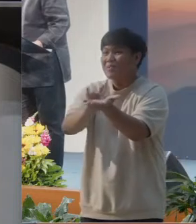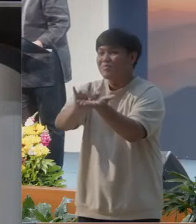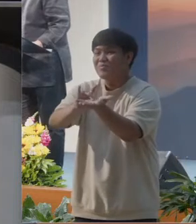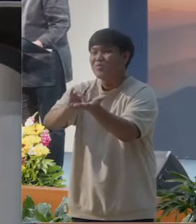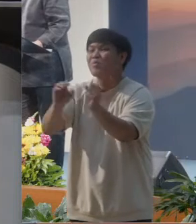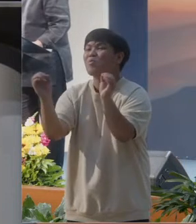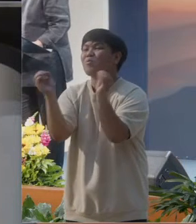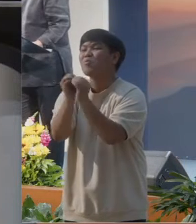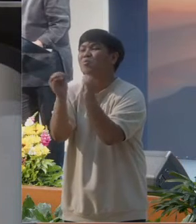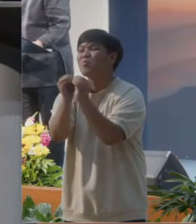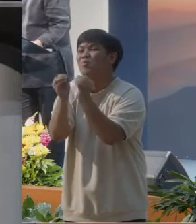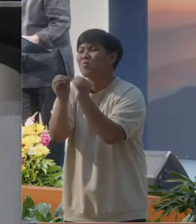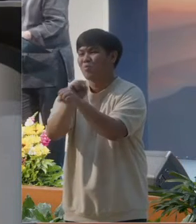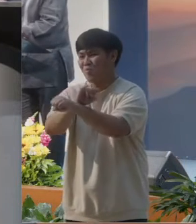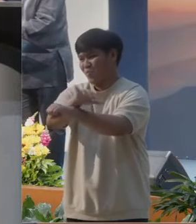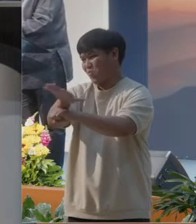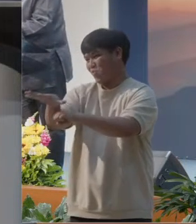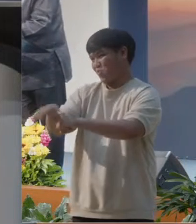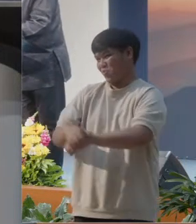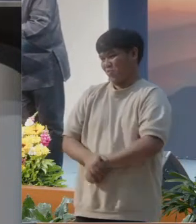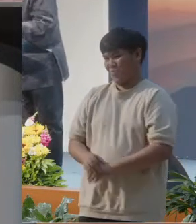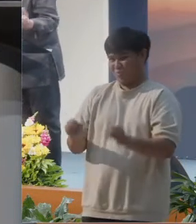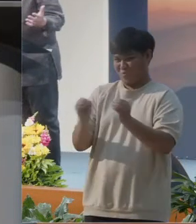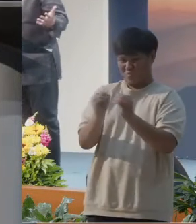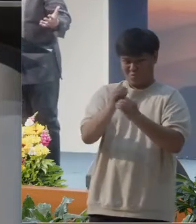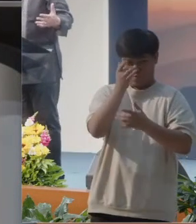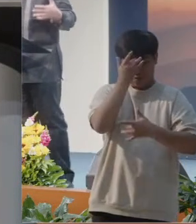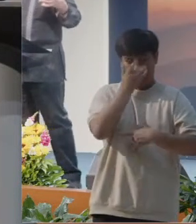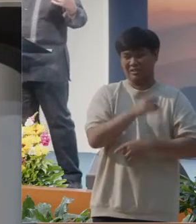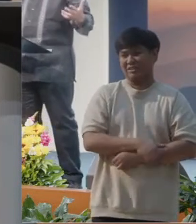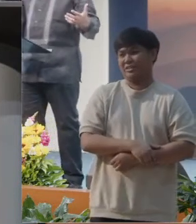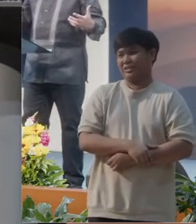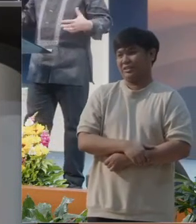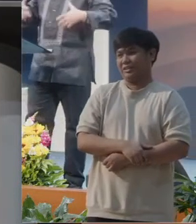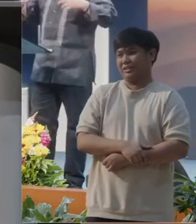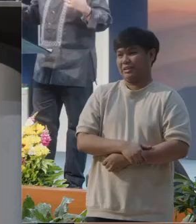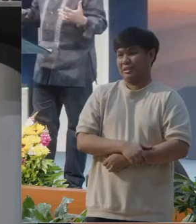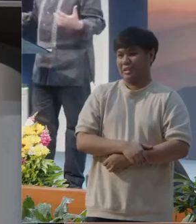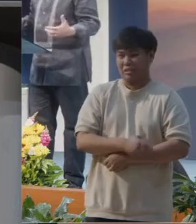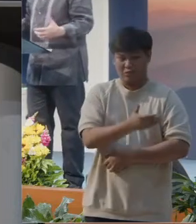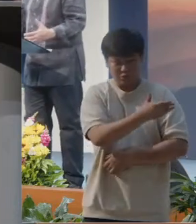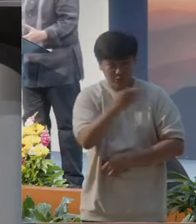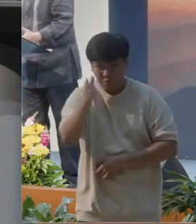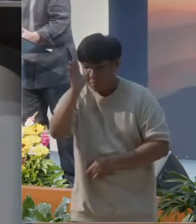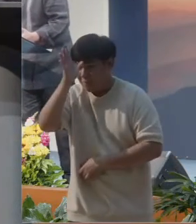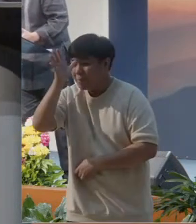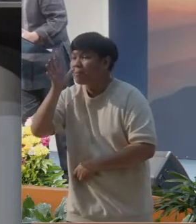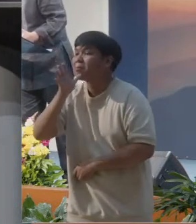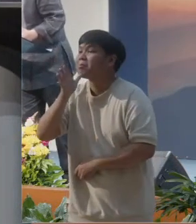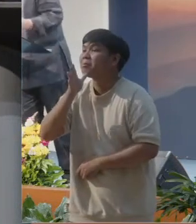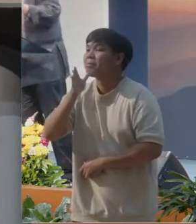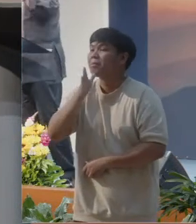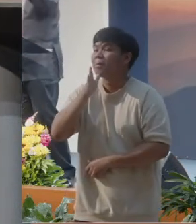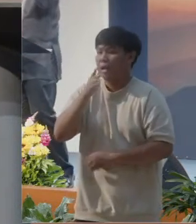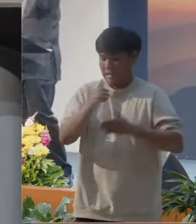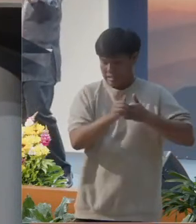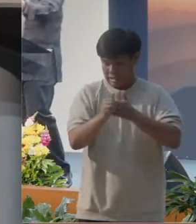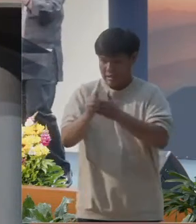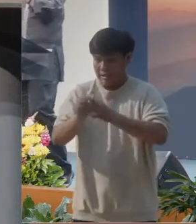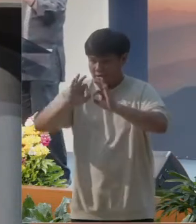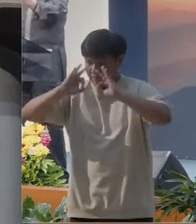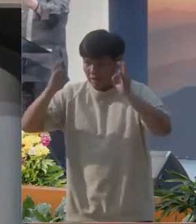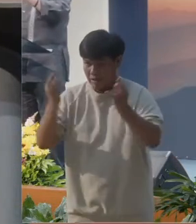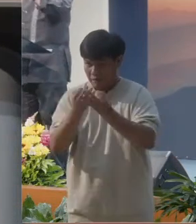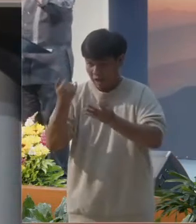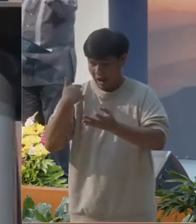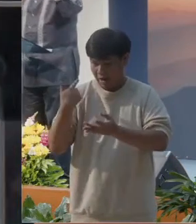lumalala, lalong nakasasakit. Kaya nga po tayong mga magulang na nangunguna sa ating tahanan, kung mayroon pong issue